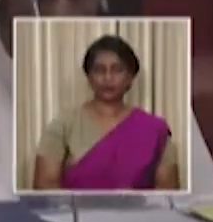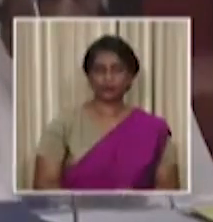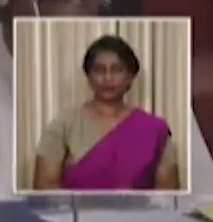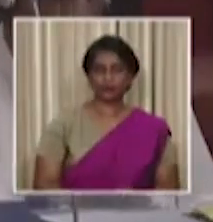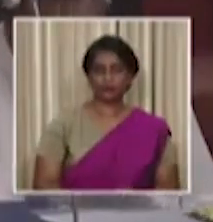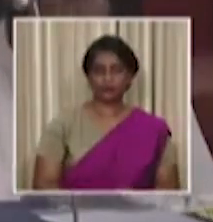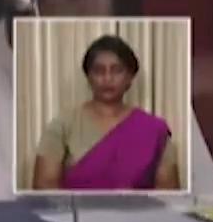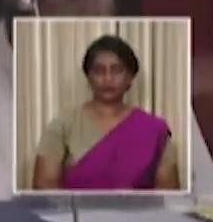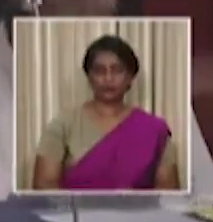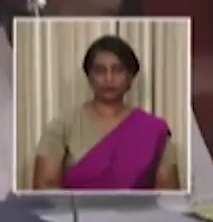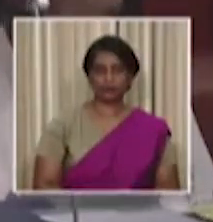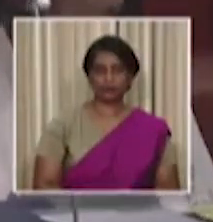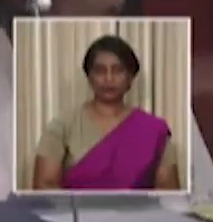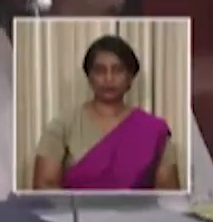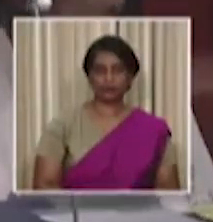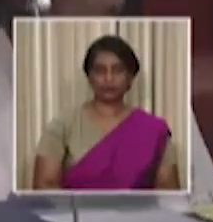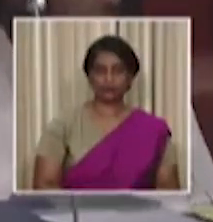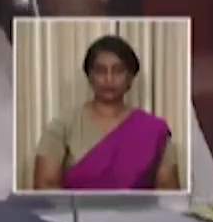ප්ලීස් සර්